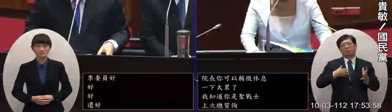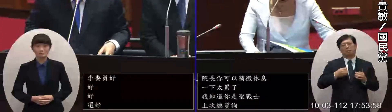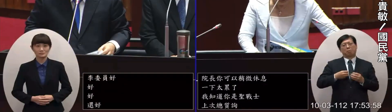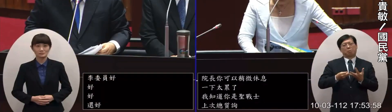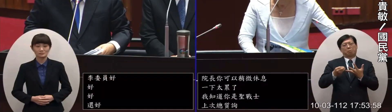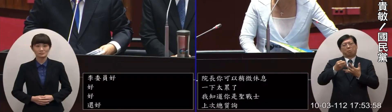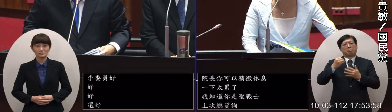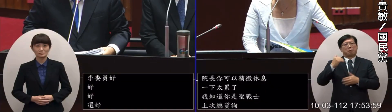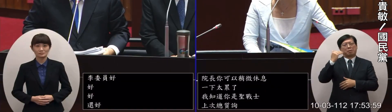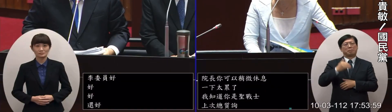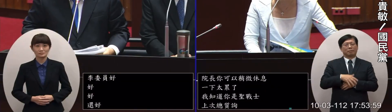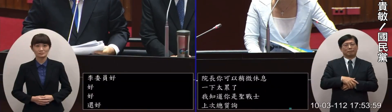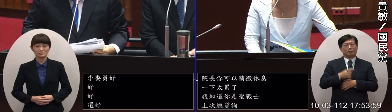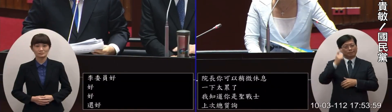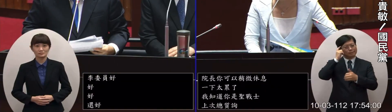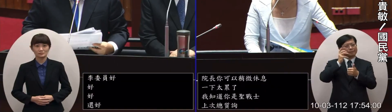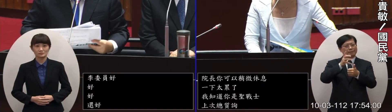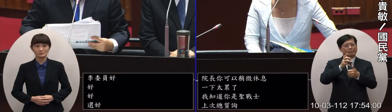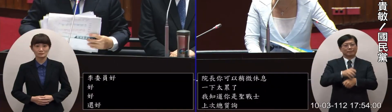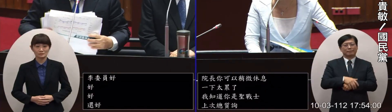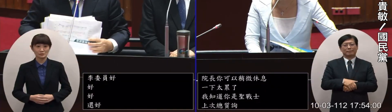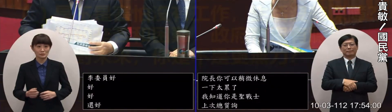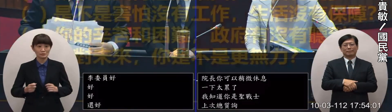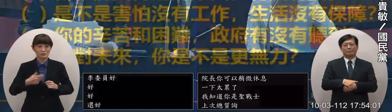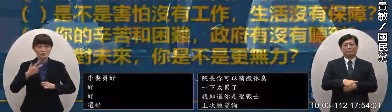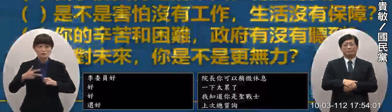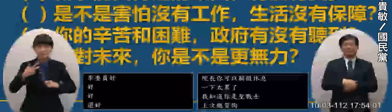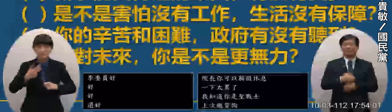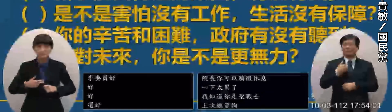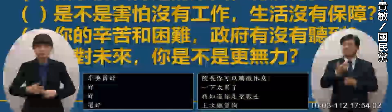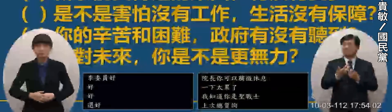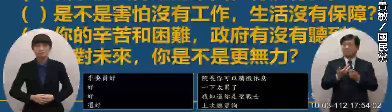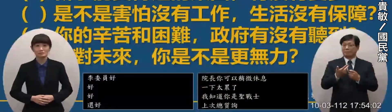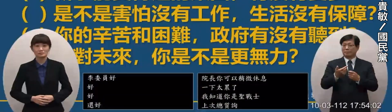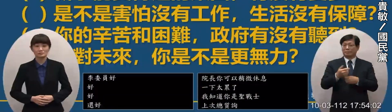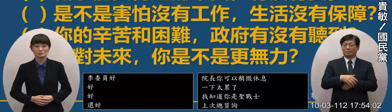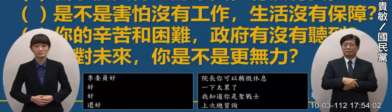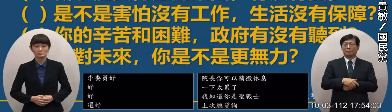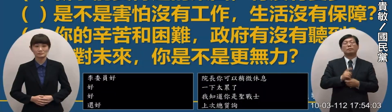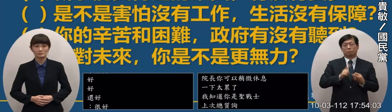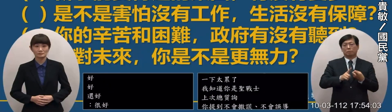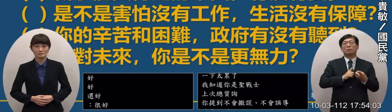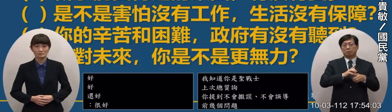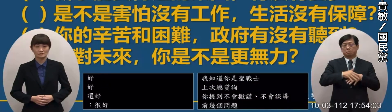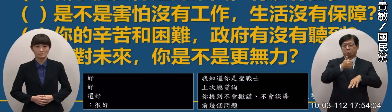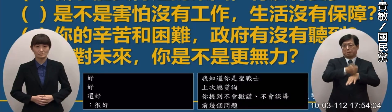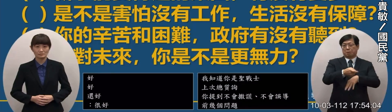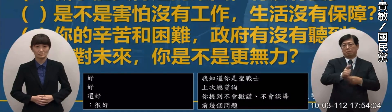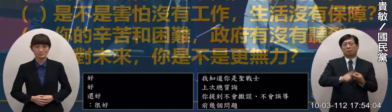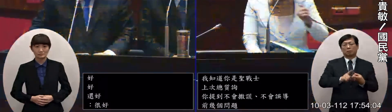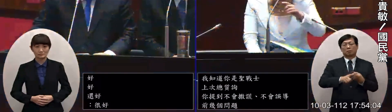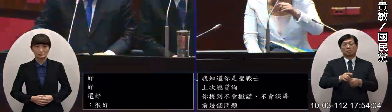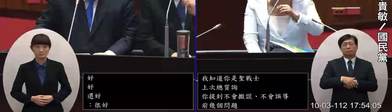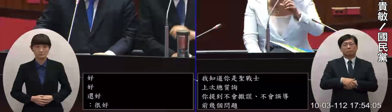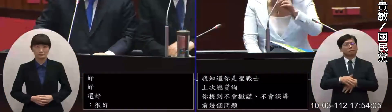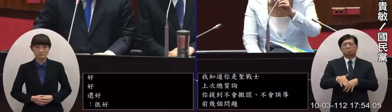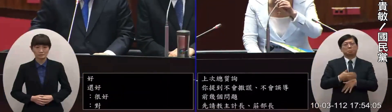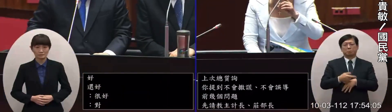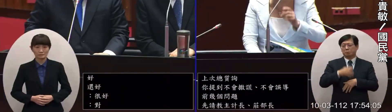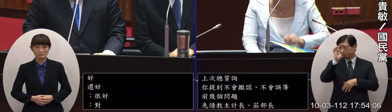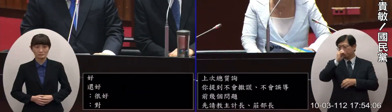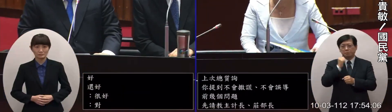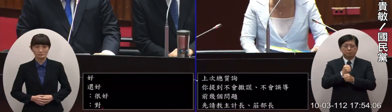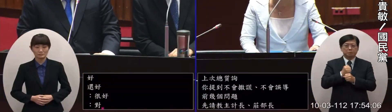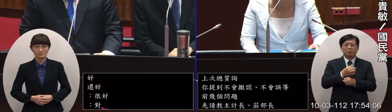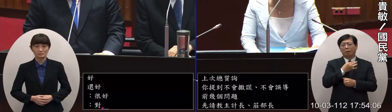做越大。那我请问你一下，你过去呢？你过哎，对啊，你会站在那位置上嘛？所以你不会有找工